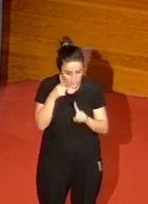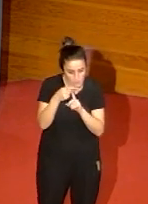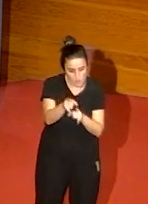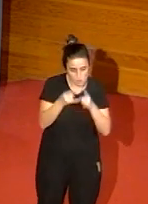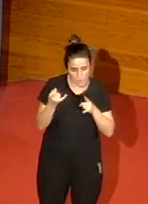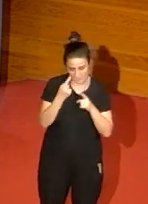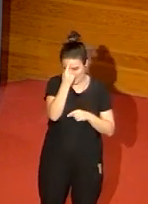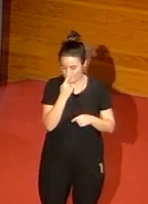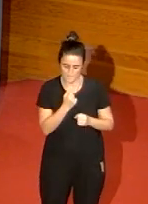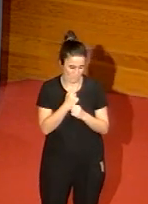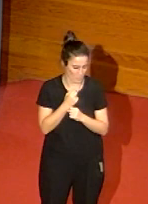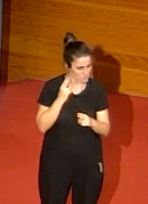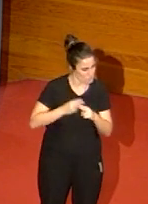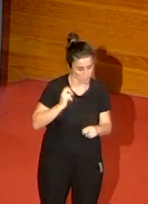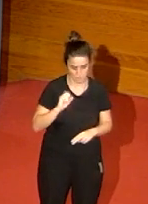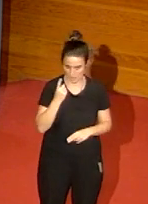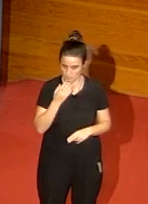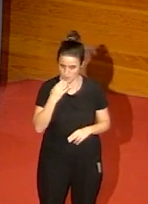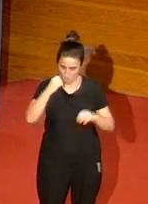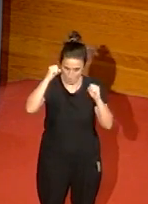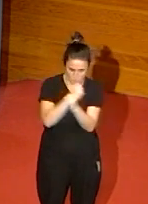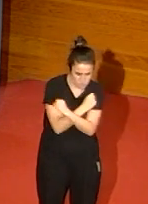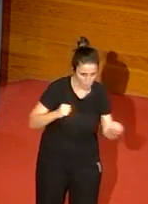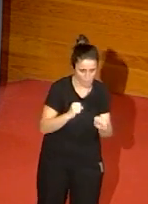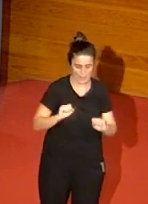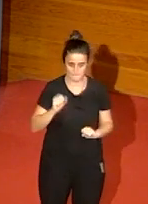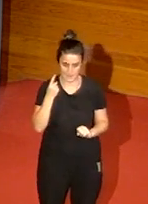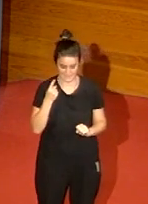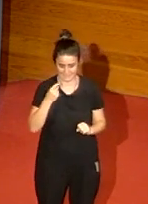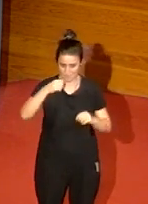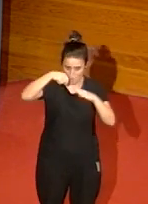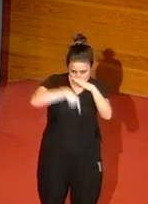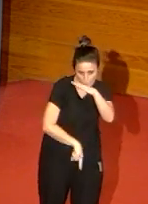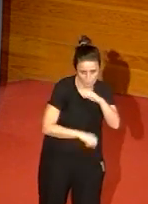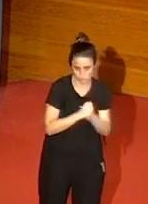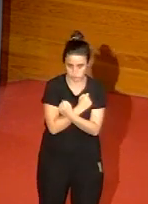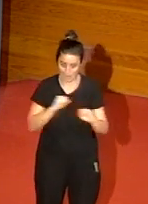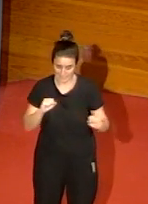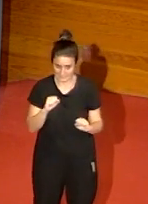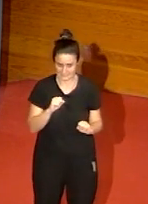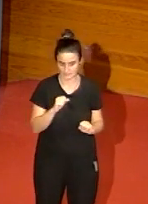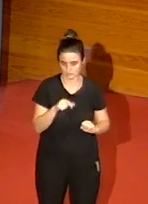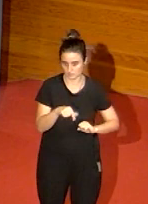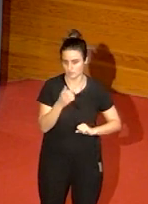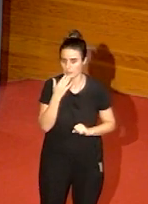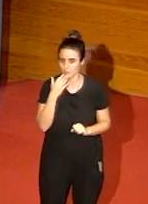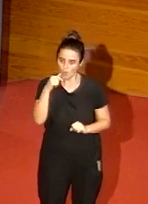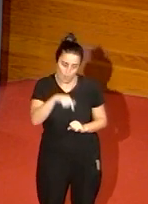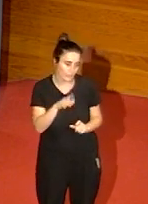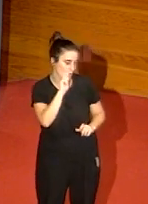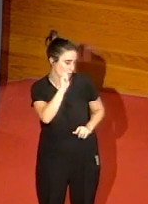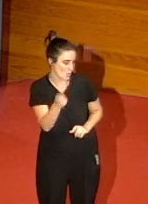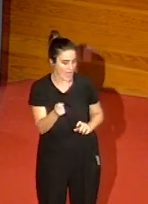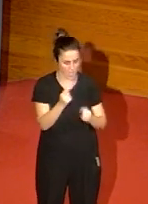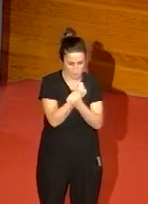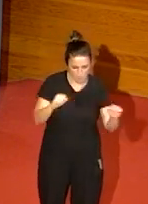ez? Bombardaketa gogorrena, elerketa undiena, eta hor uzten dugu informazioa. Hau izan da gaurkoz, Jan Andreok, Ukrainari buruzko